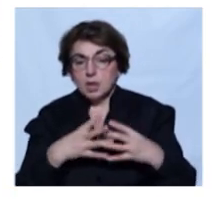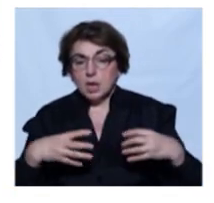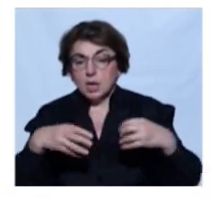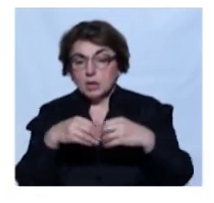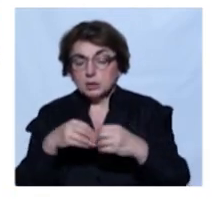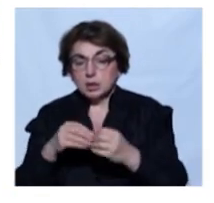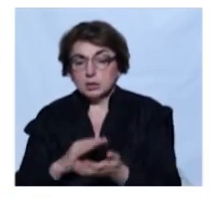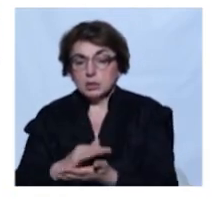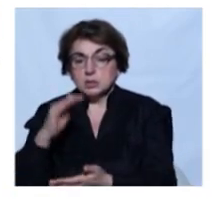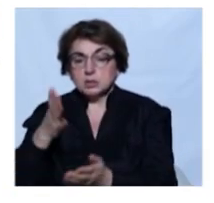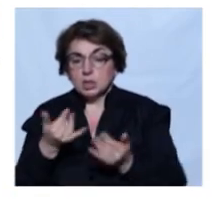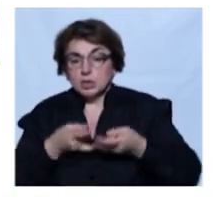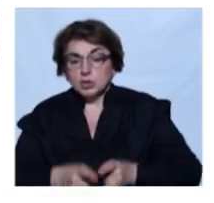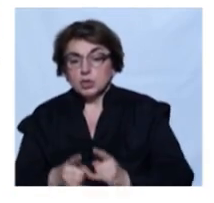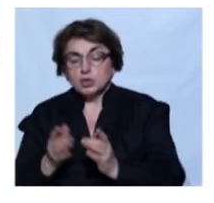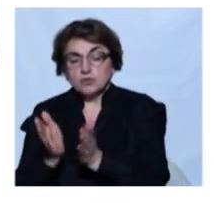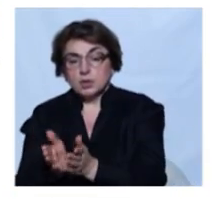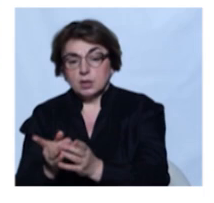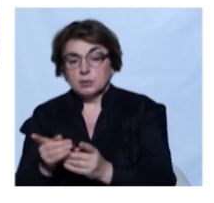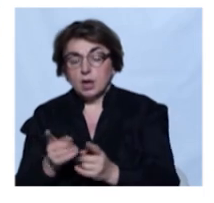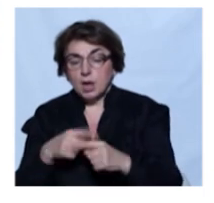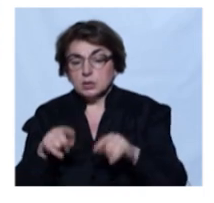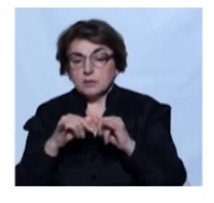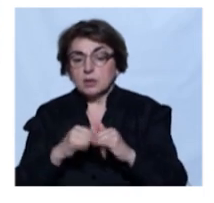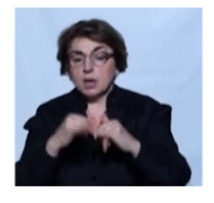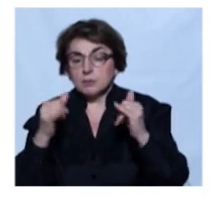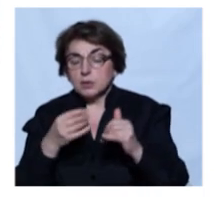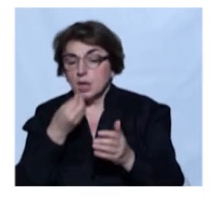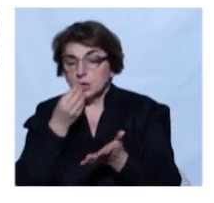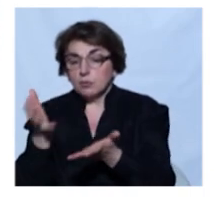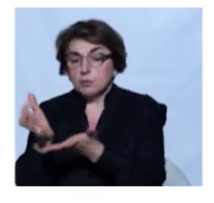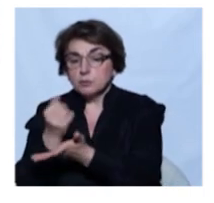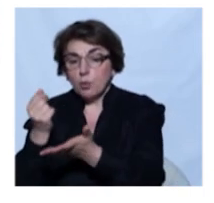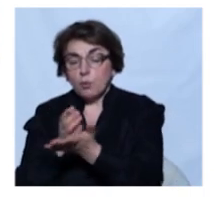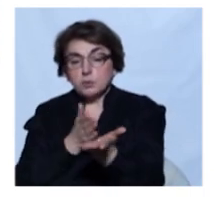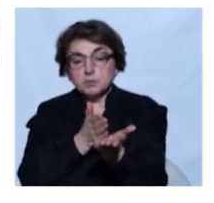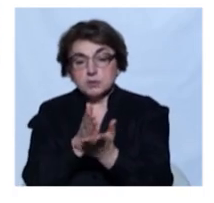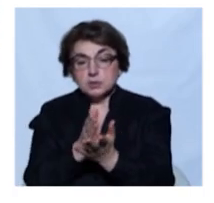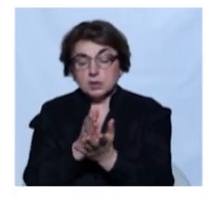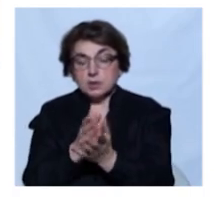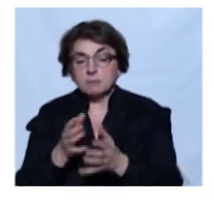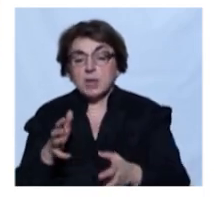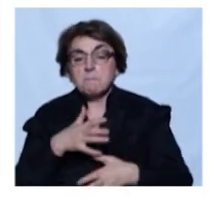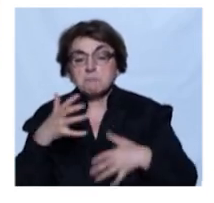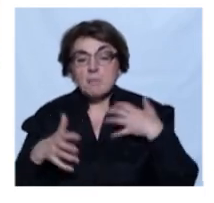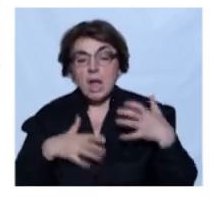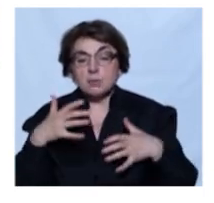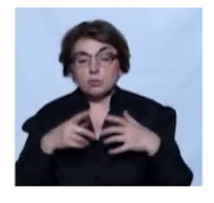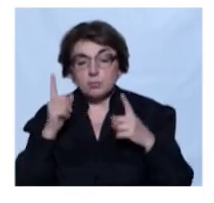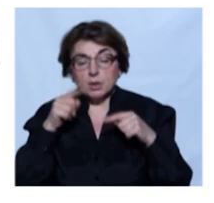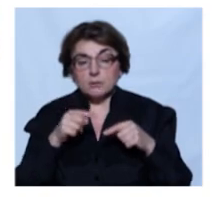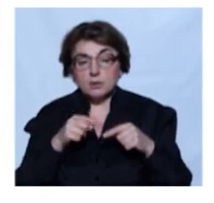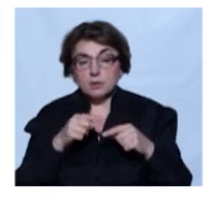ზრდიან ნაშიერს, ასევე გამრავლების მიზნით და საკვების მოპოვების მიზნითაც. ბავშვებო, მაიმუნები, თქვენ იცით, რომ